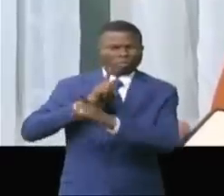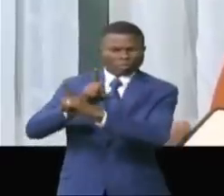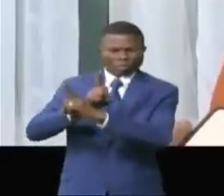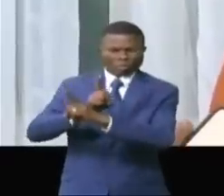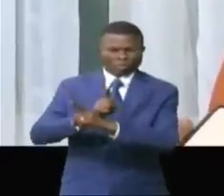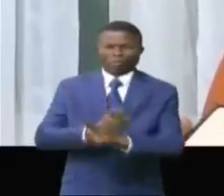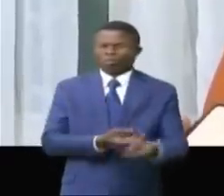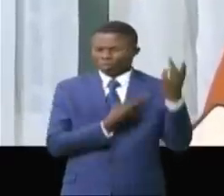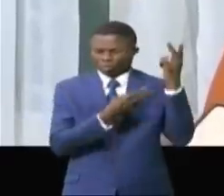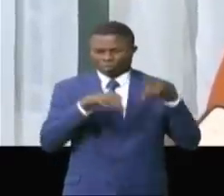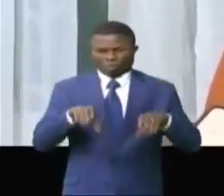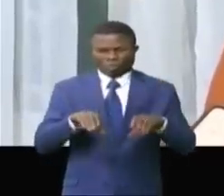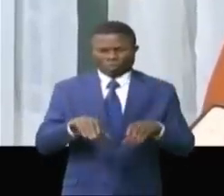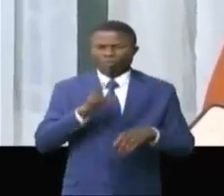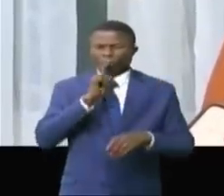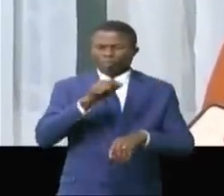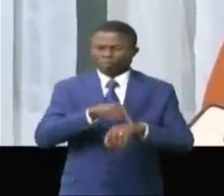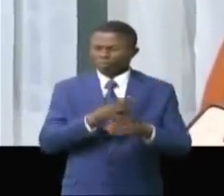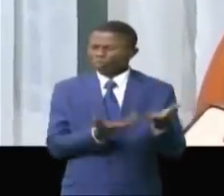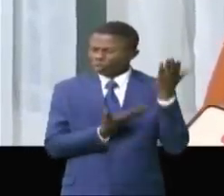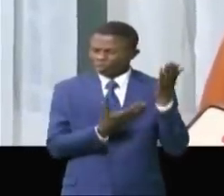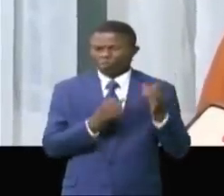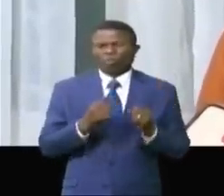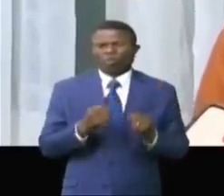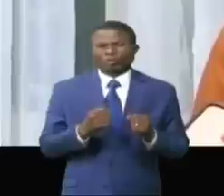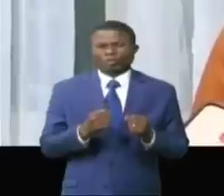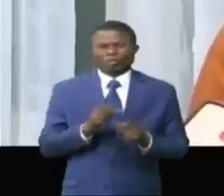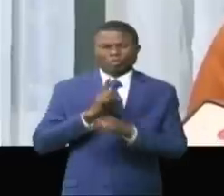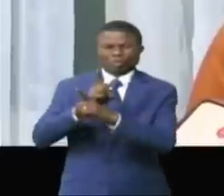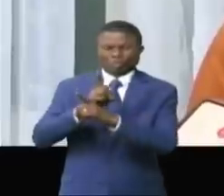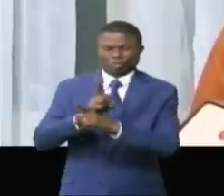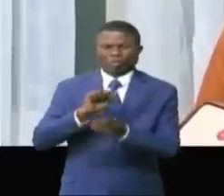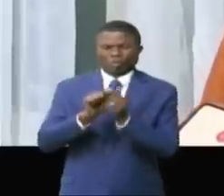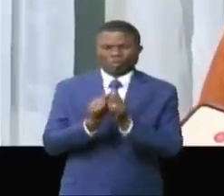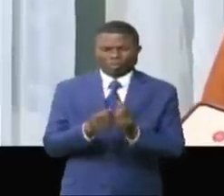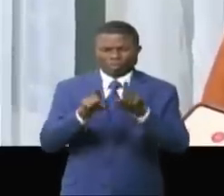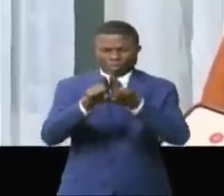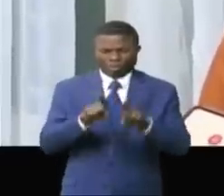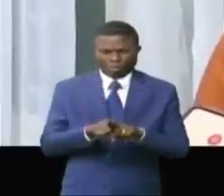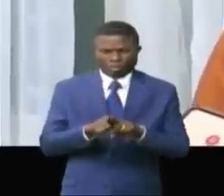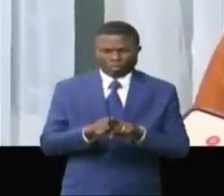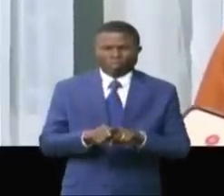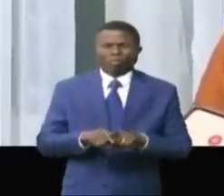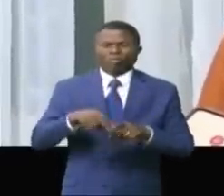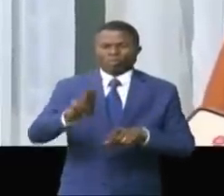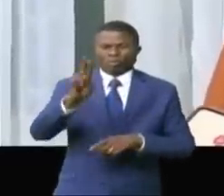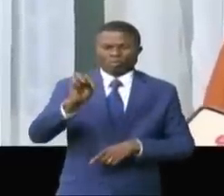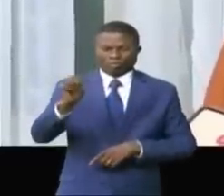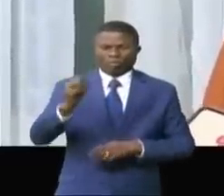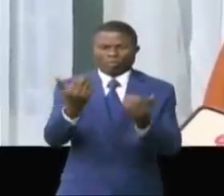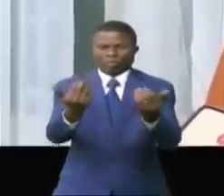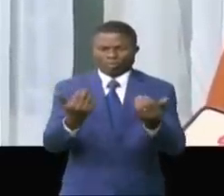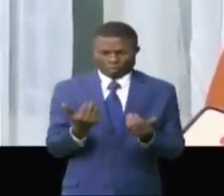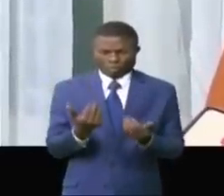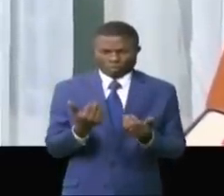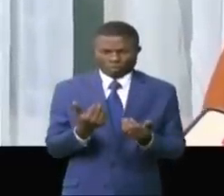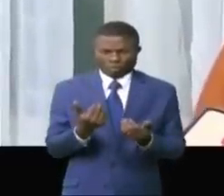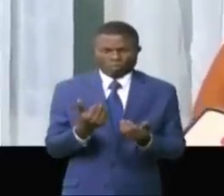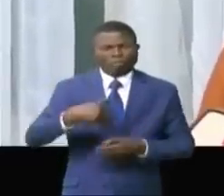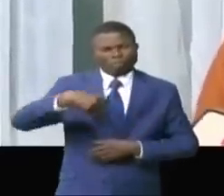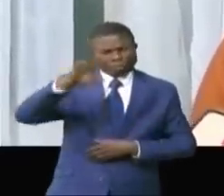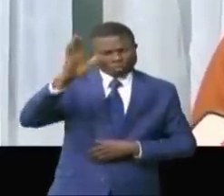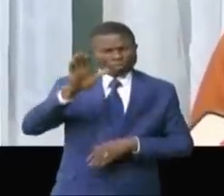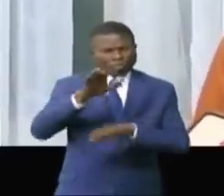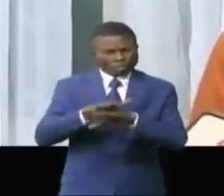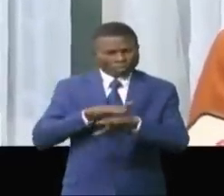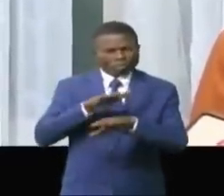leurs intérêts. Donc c'est vraiment un moment crucial pour défendre ces questions. On sait qu'il y a aussi l'avenir de la MONUSCO avec la volonté d'un retrait très progressif,